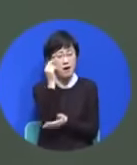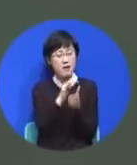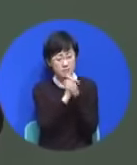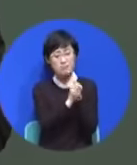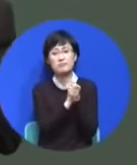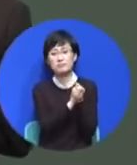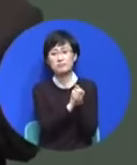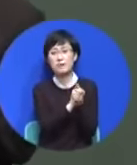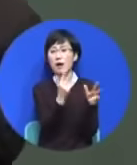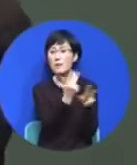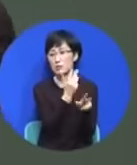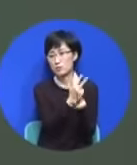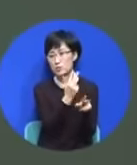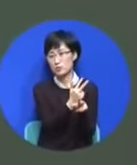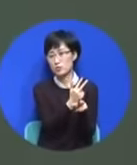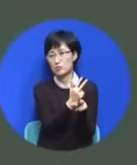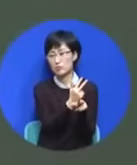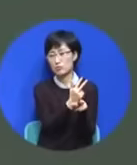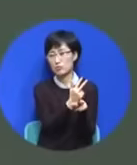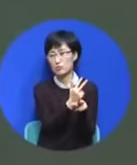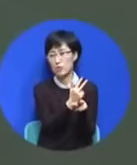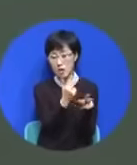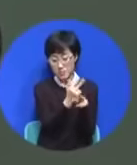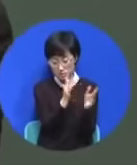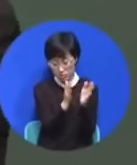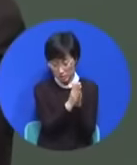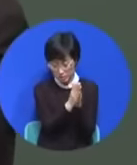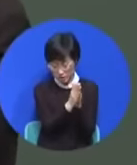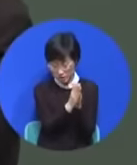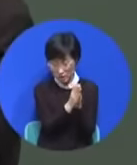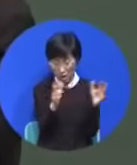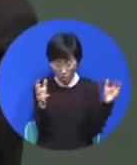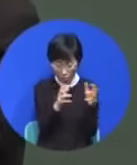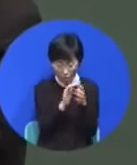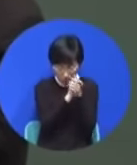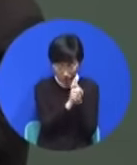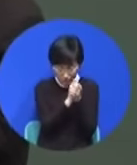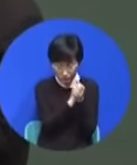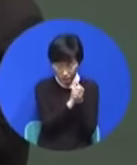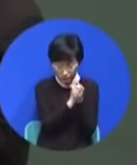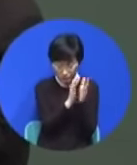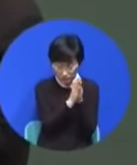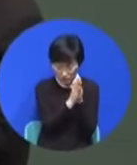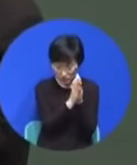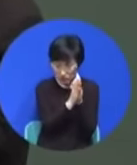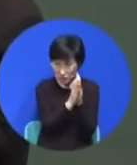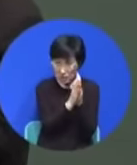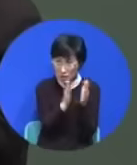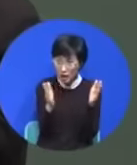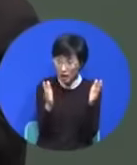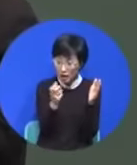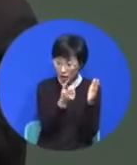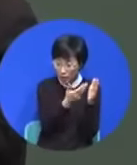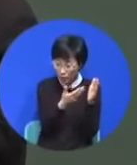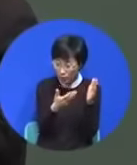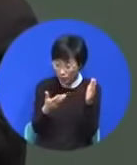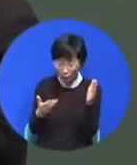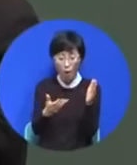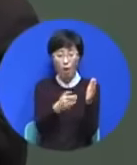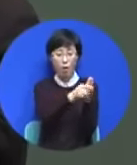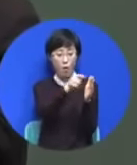받고 그러니까 그것이지 얼마 안 됐는데 지금 보니까요 많은이 사람들의이 살아나는게